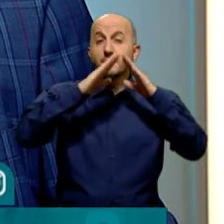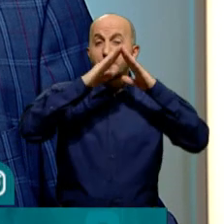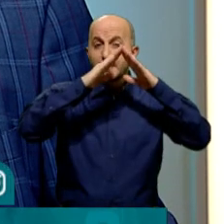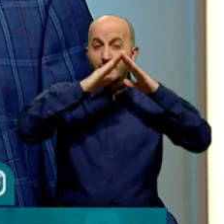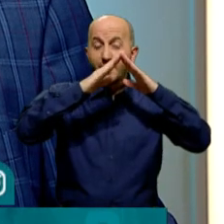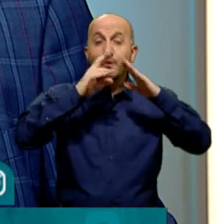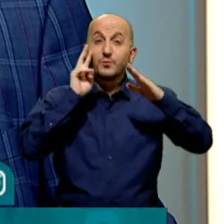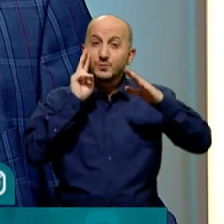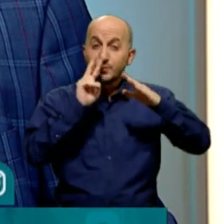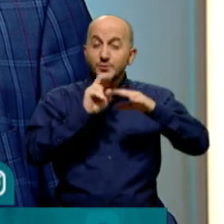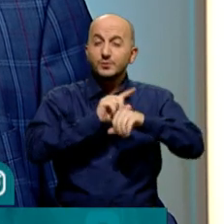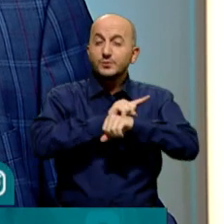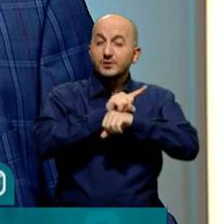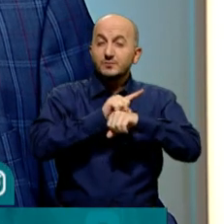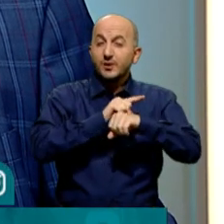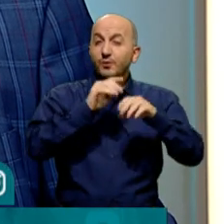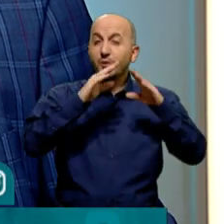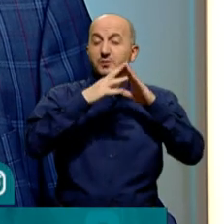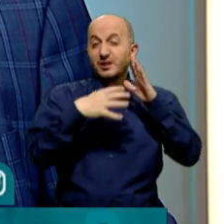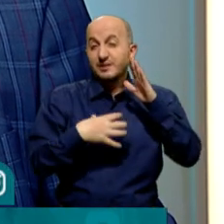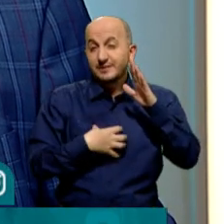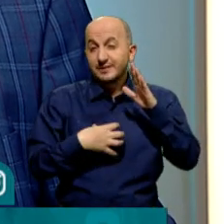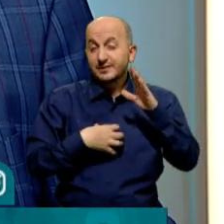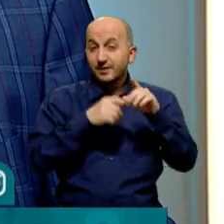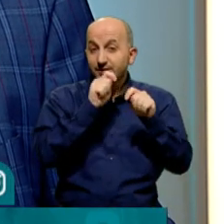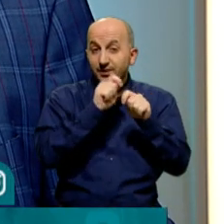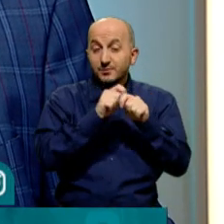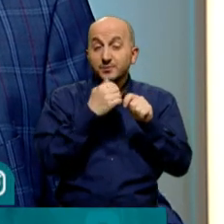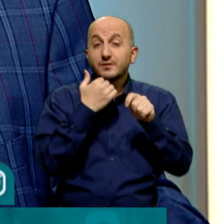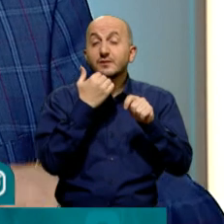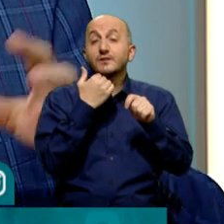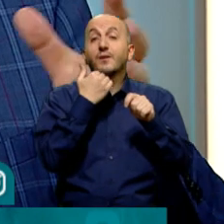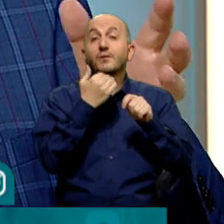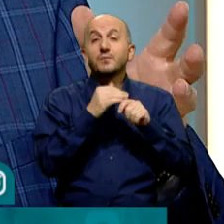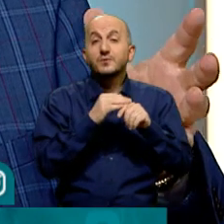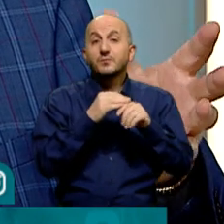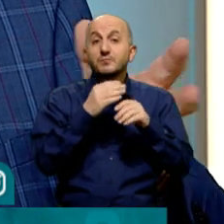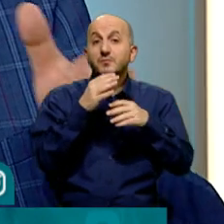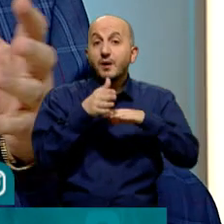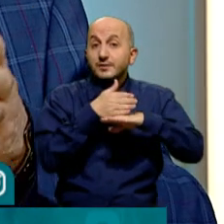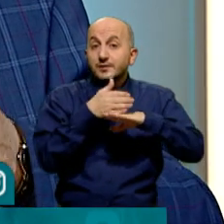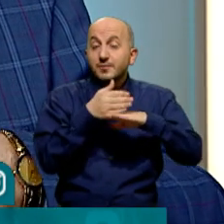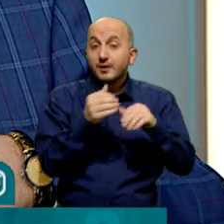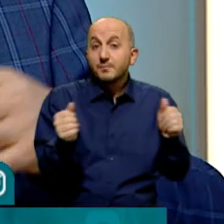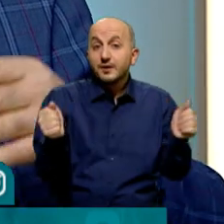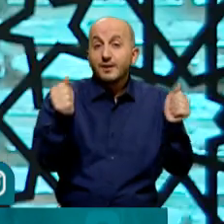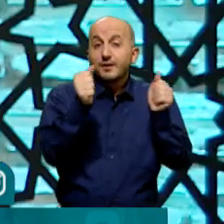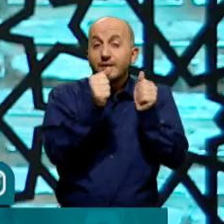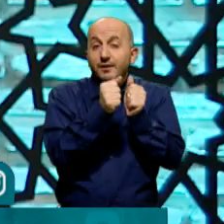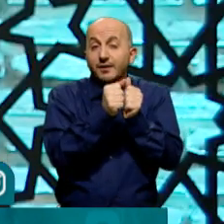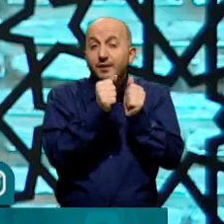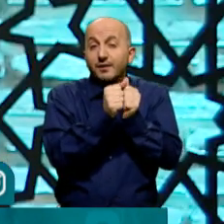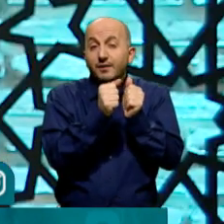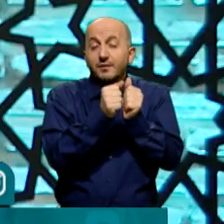gördüğünüzde o binanın kendi kendine yapılmasının mümkün olmadığını, oradaki malzemenin bir araya gelerek asırlar